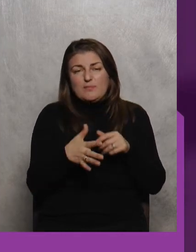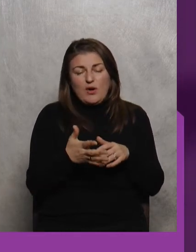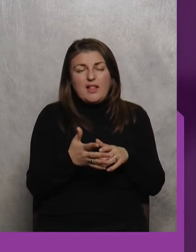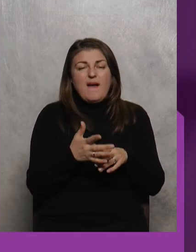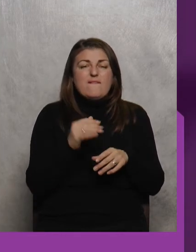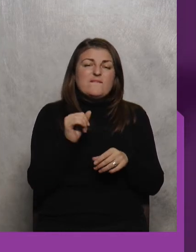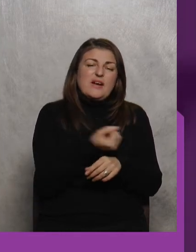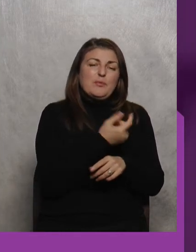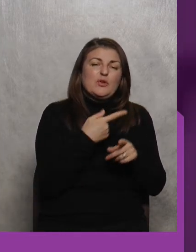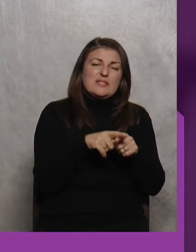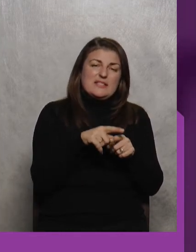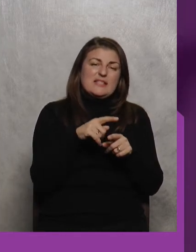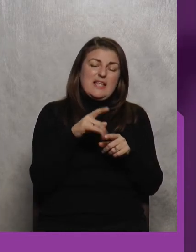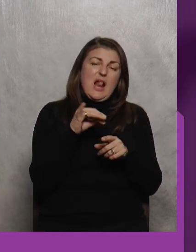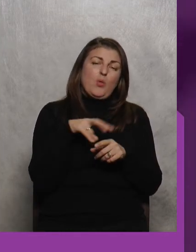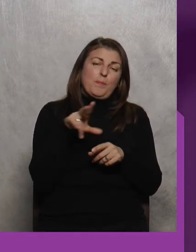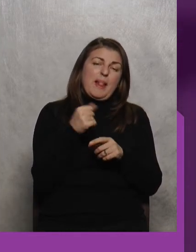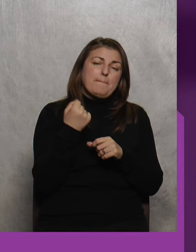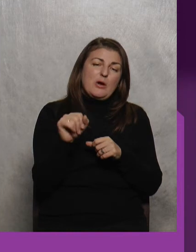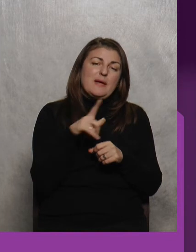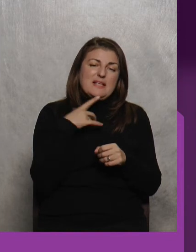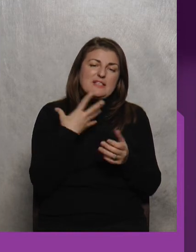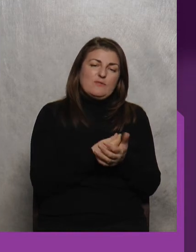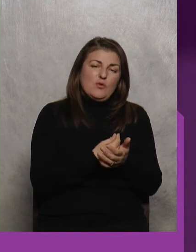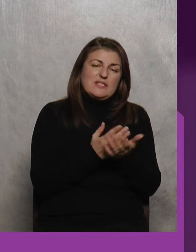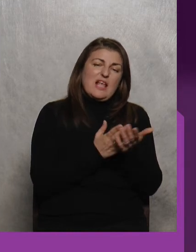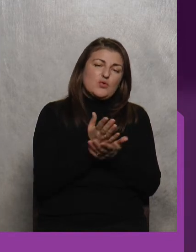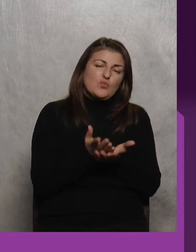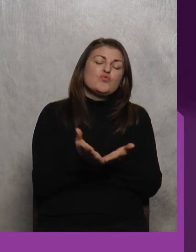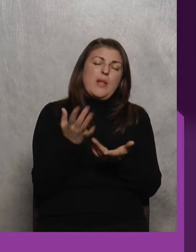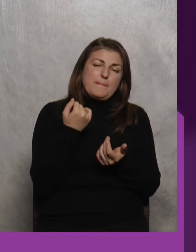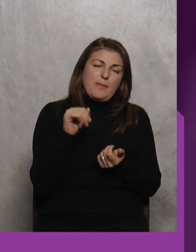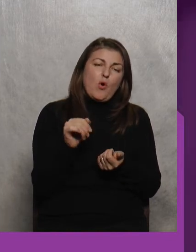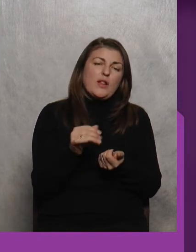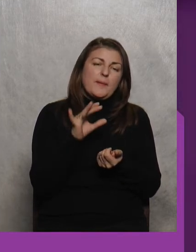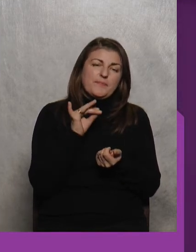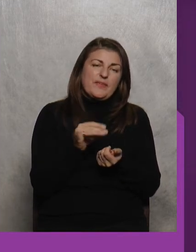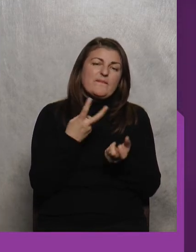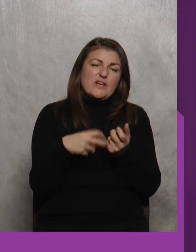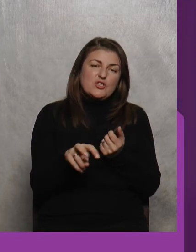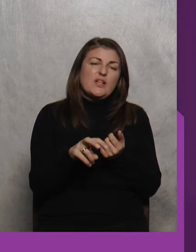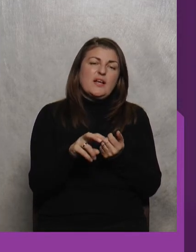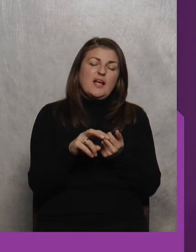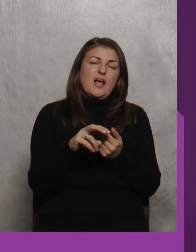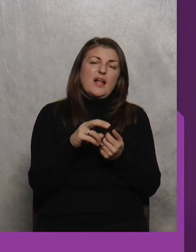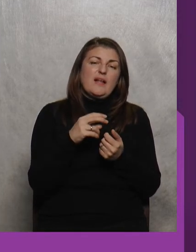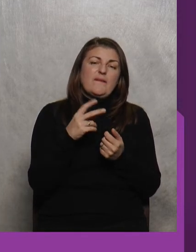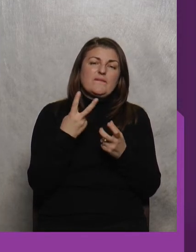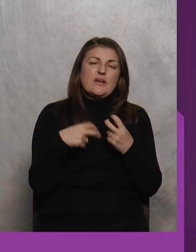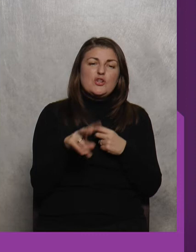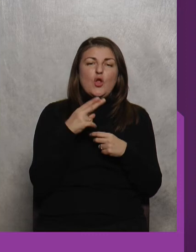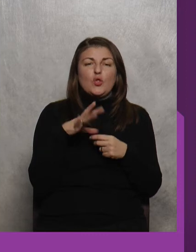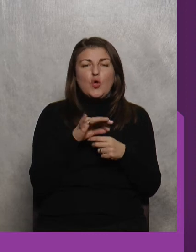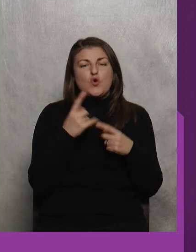вибити кість суперниці, і Людмила перемогла, заслужено перемогла. і вийшла, вийшла